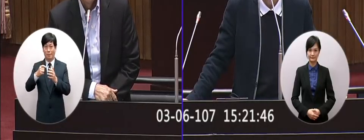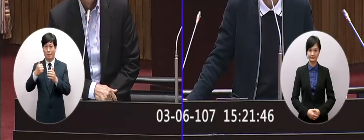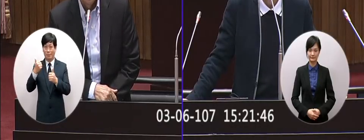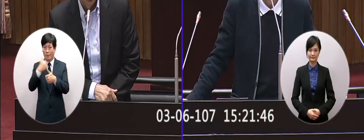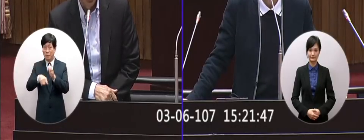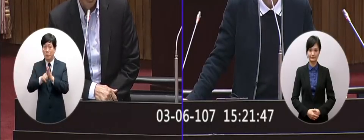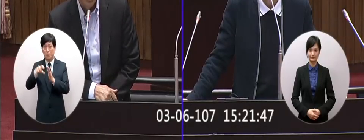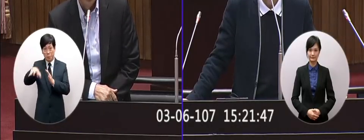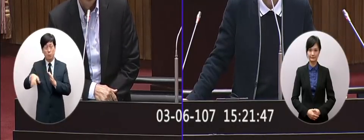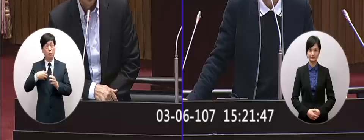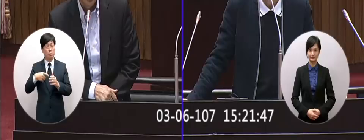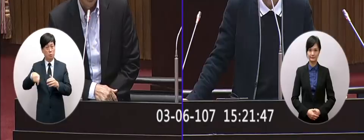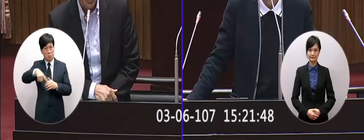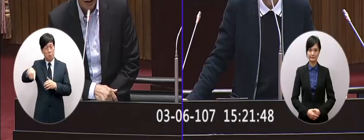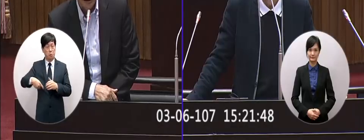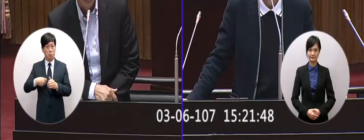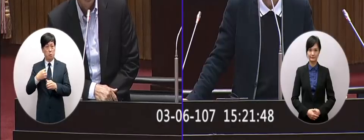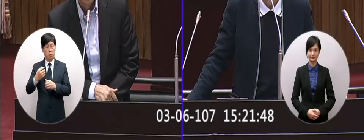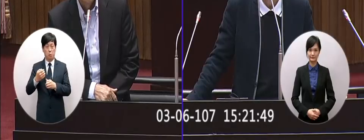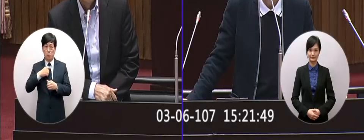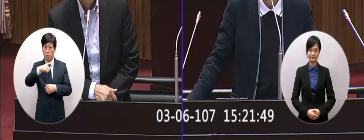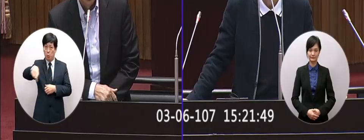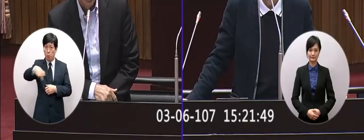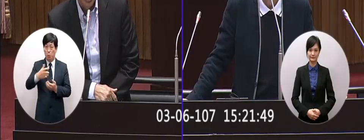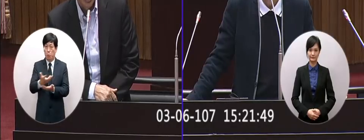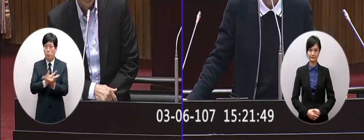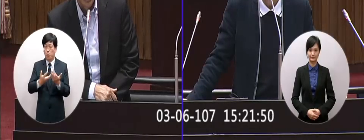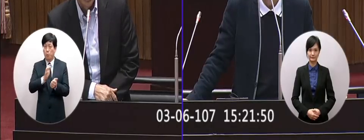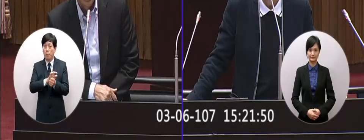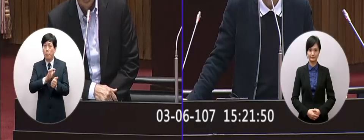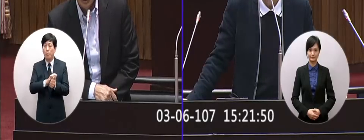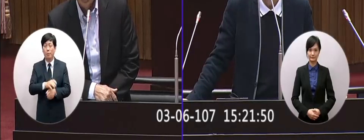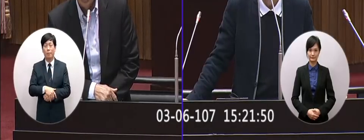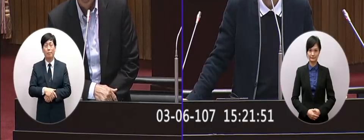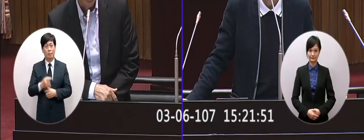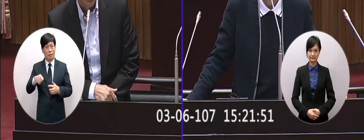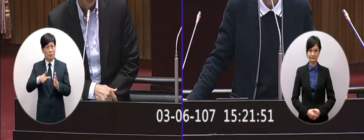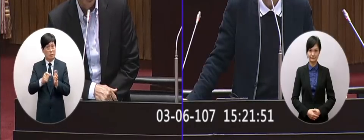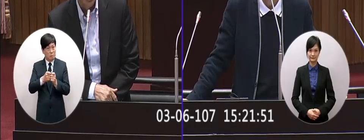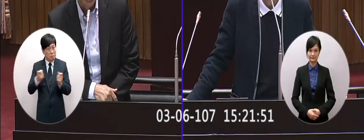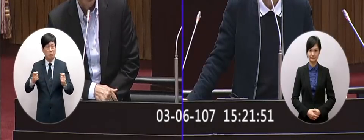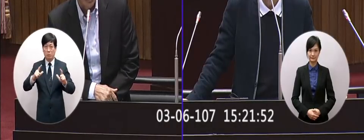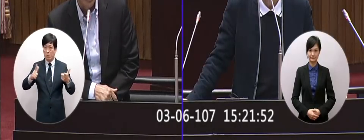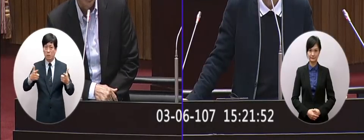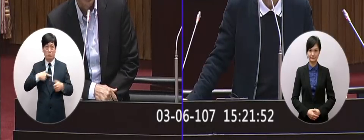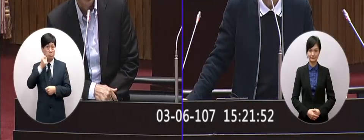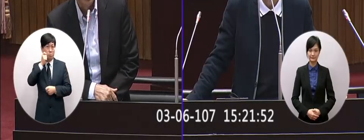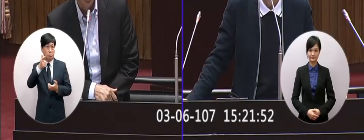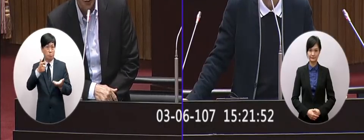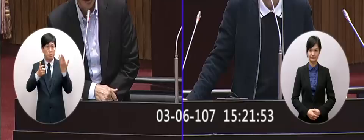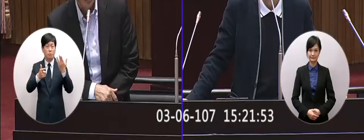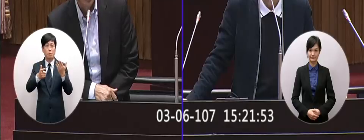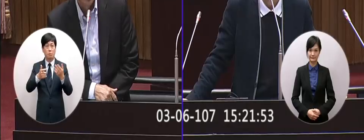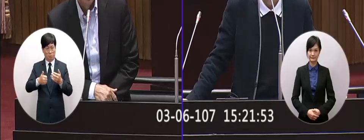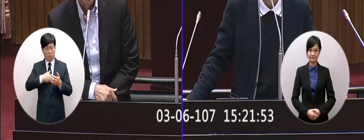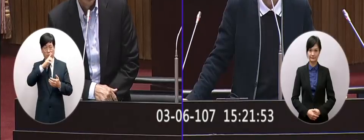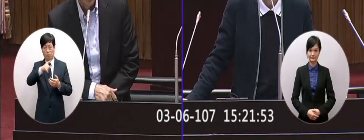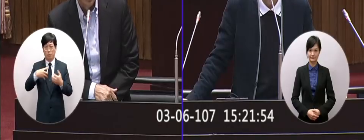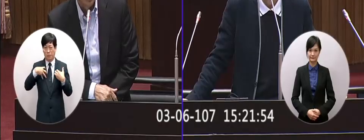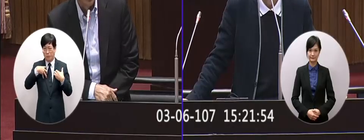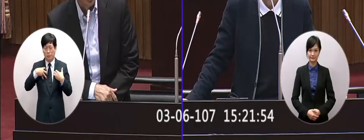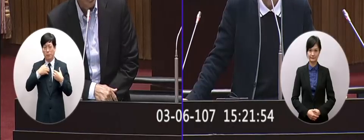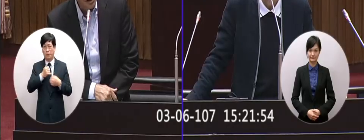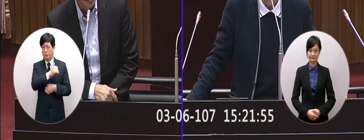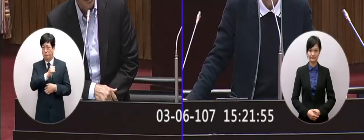仁哈。那么居间这个协调哈，所以这长达大概有半年以上的作业。